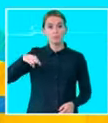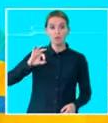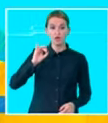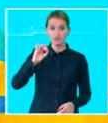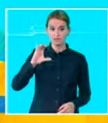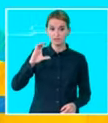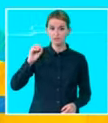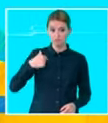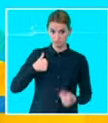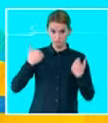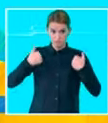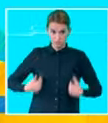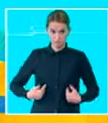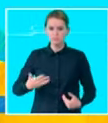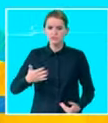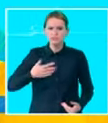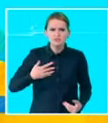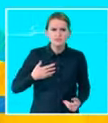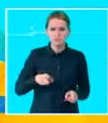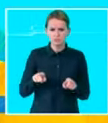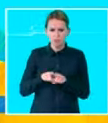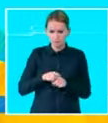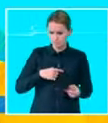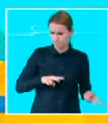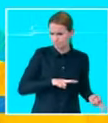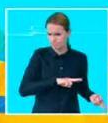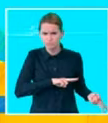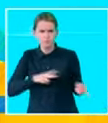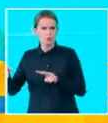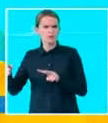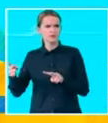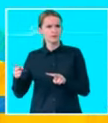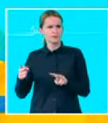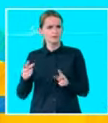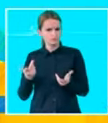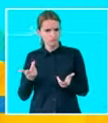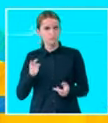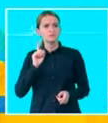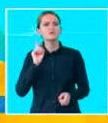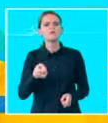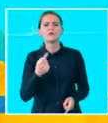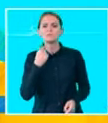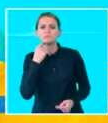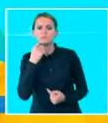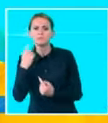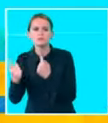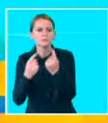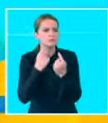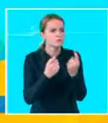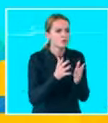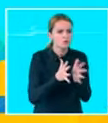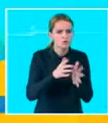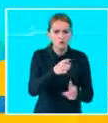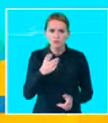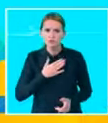промени. Аз мятам, че ние първо трябва да си зададем въпроса, има ли ги тези хора в нашето общество? Да, има ги. Те живеят сред нас, те